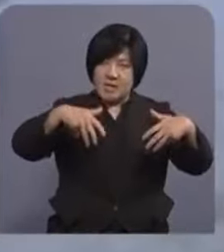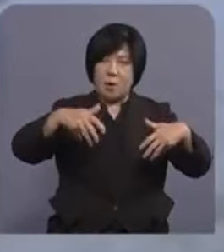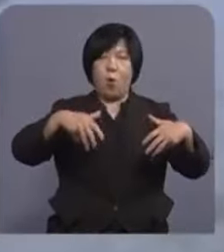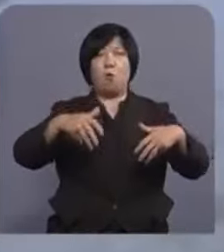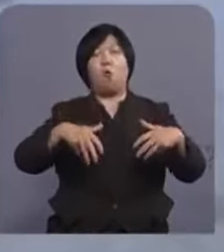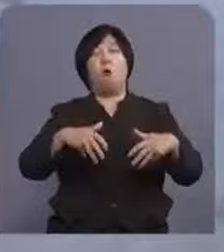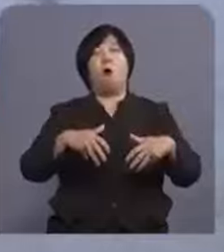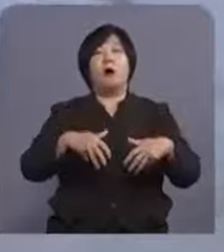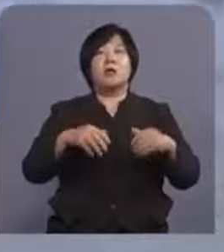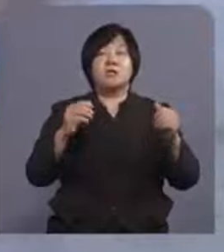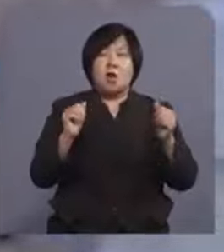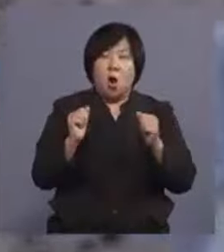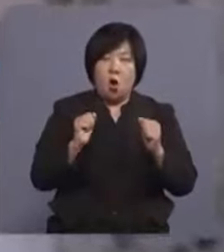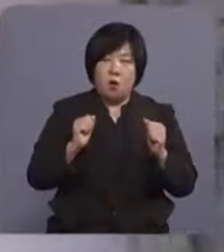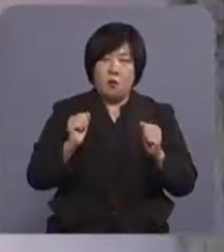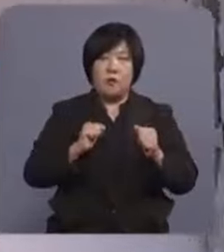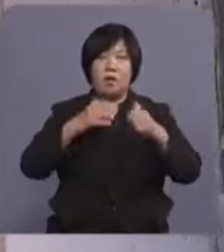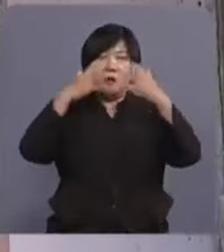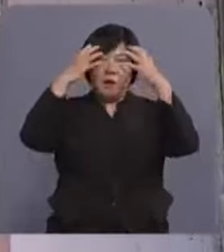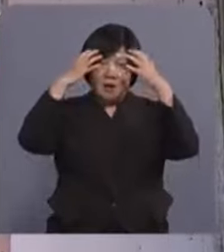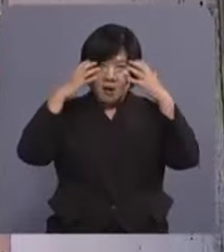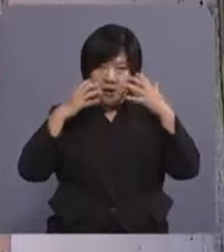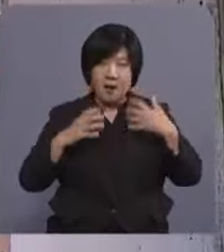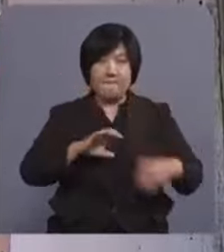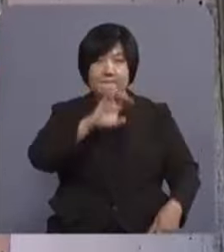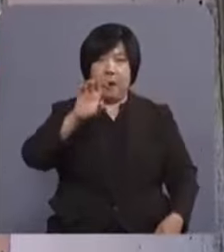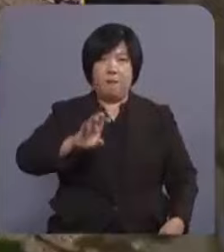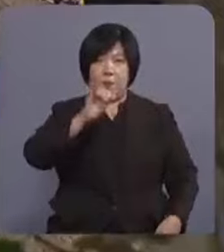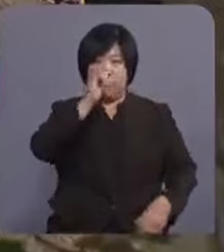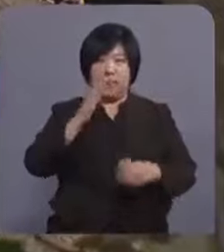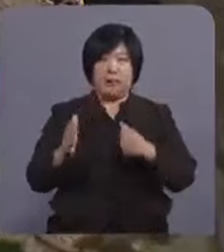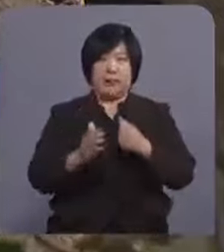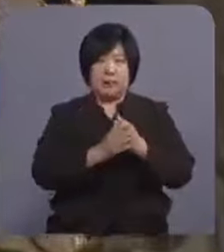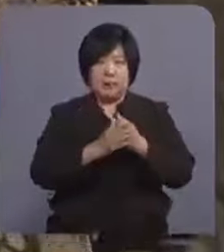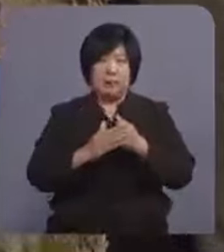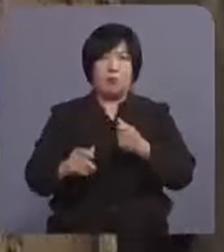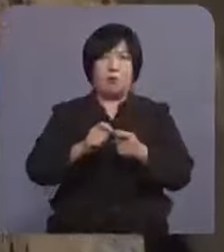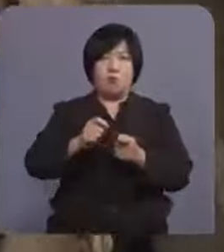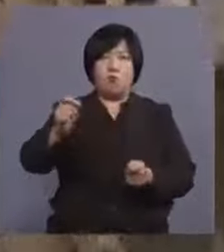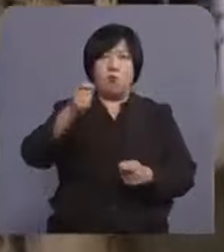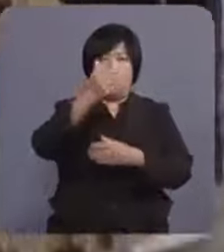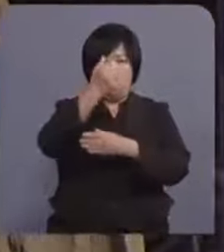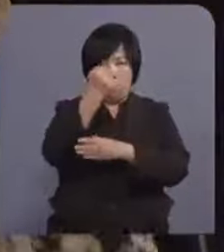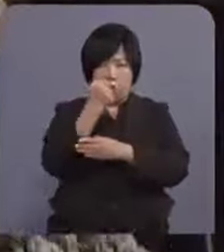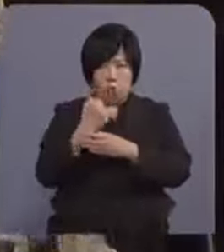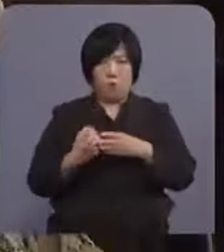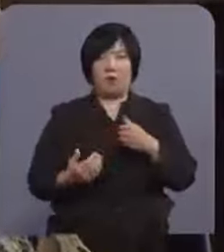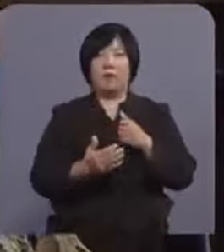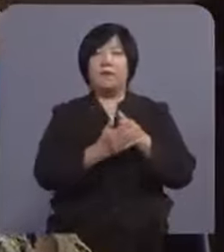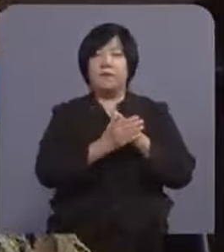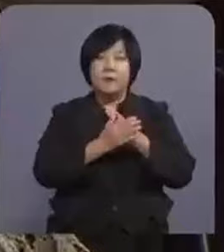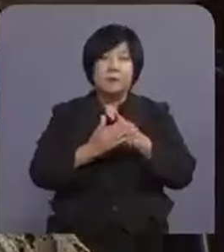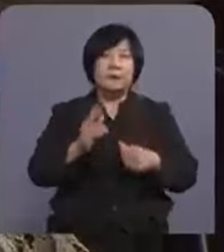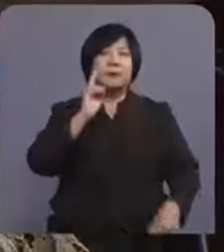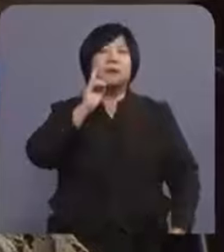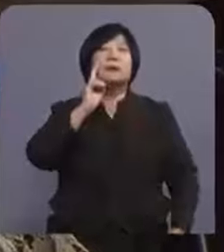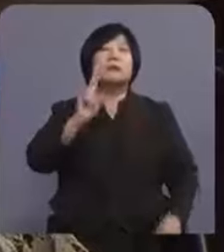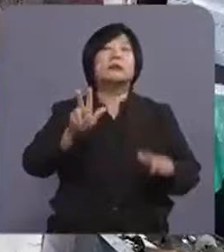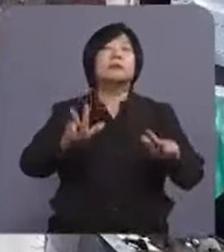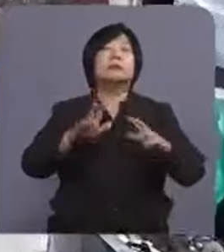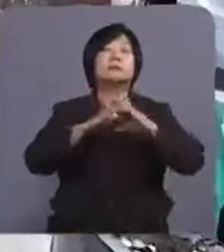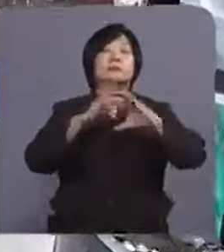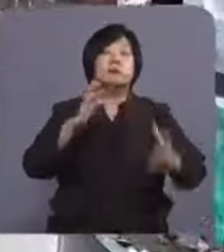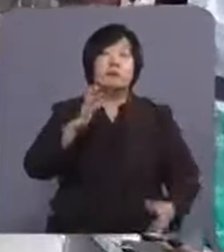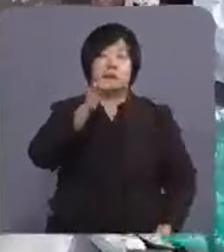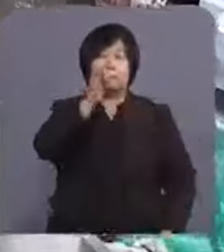더웠다가 하는 상태들이 계속 진행되다 보니까 체가 노화가 돼 가지고 그 상태가 심하게 돼가지고 지금 무너집니다